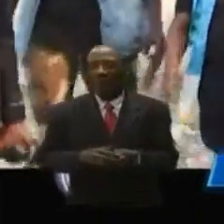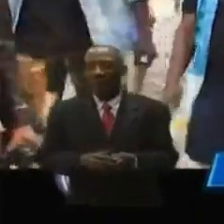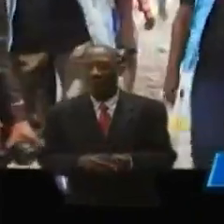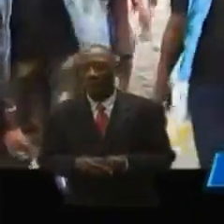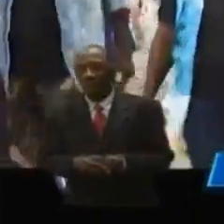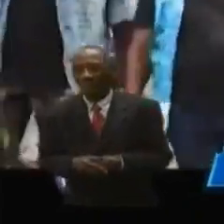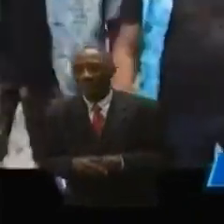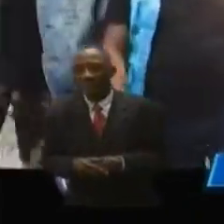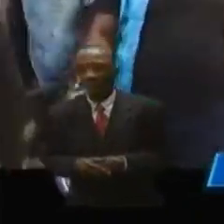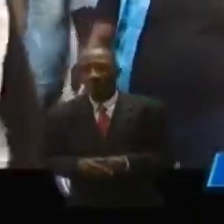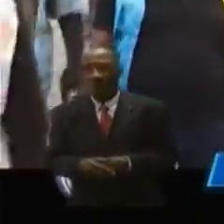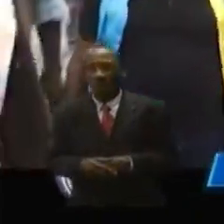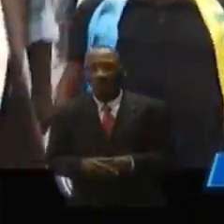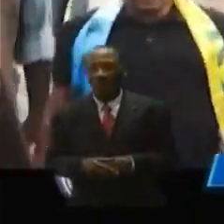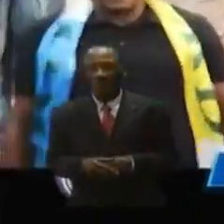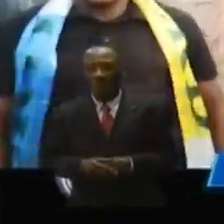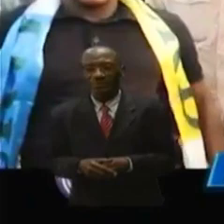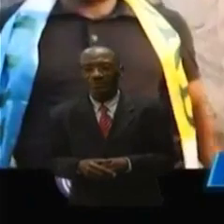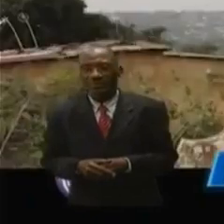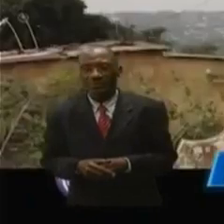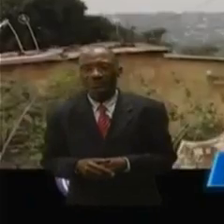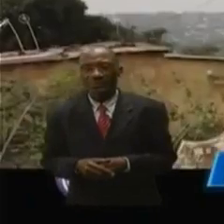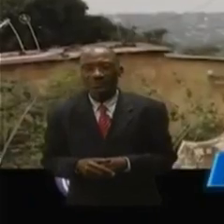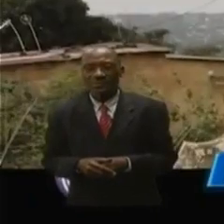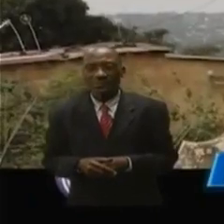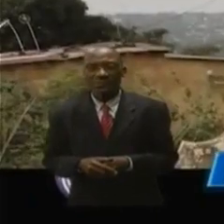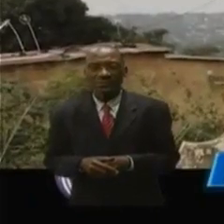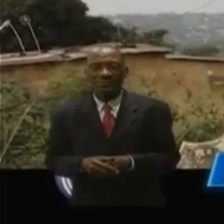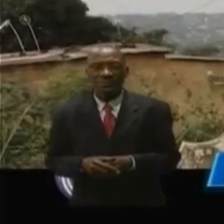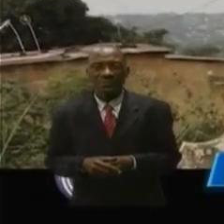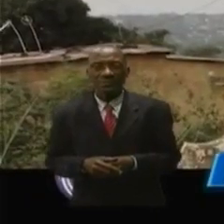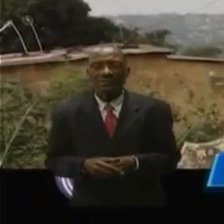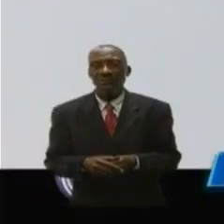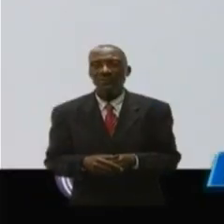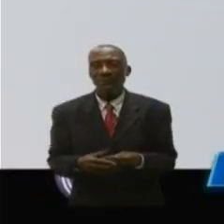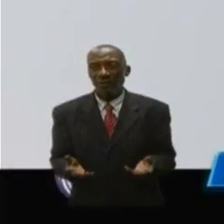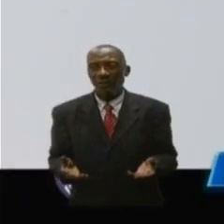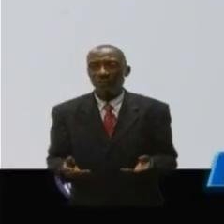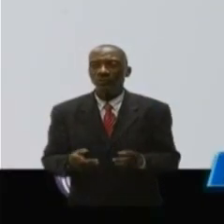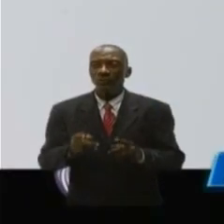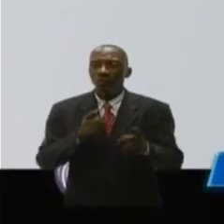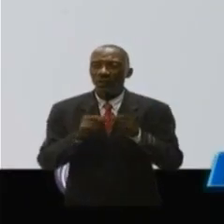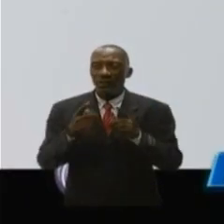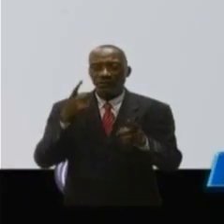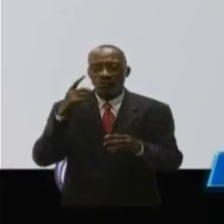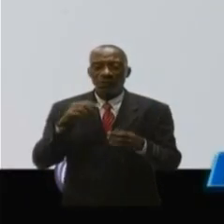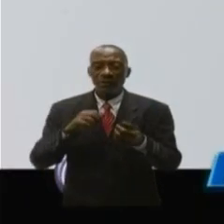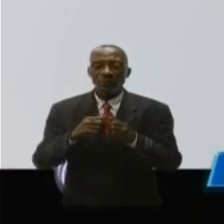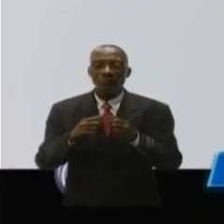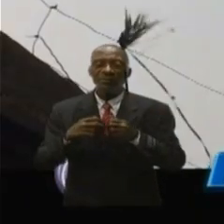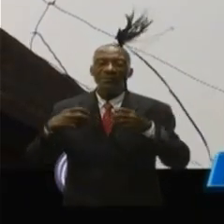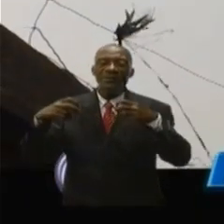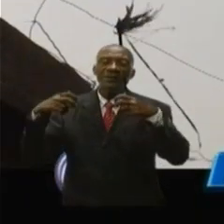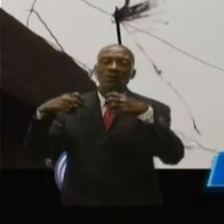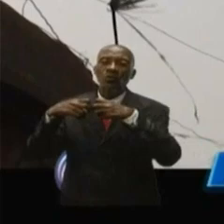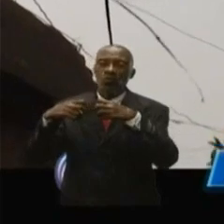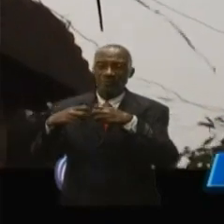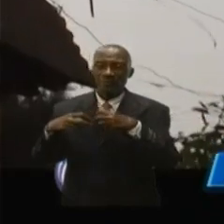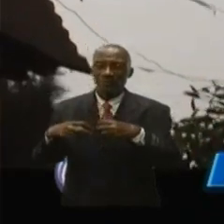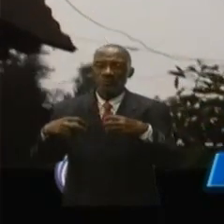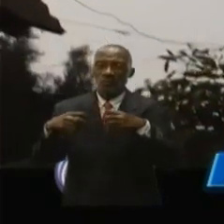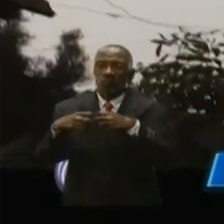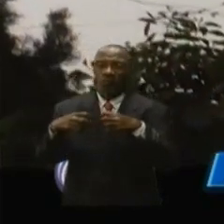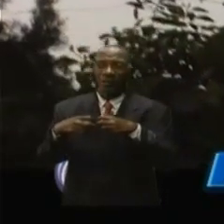Kisanso, commune qui désormais la situation de l'électricité domestique vient d'être résolue. Des câbles électriques sont installés dans